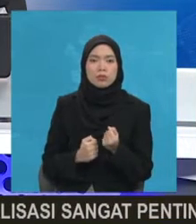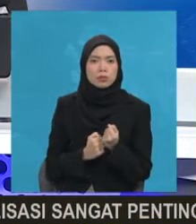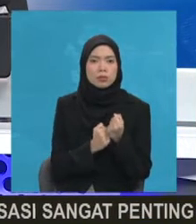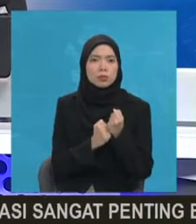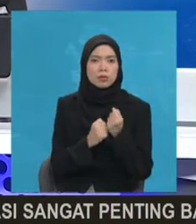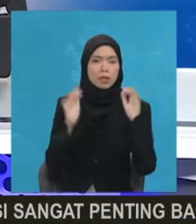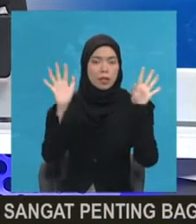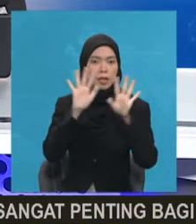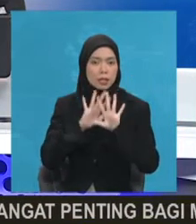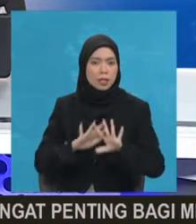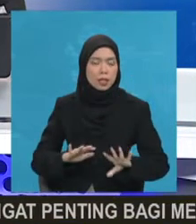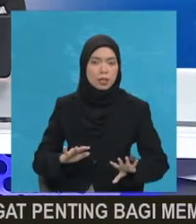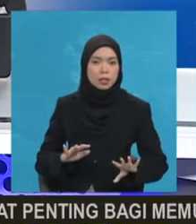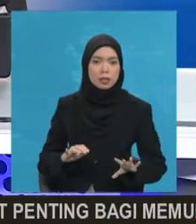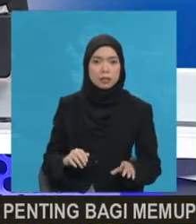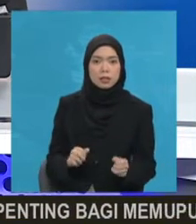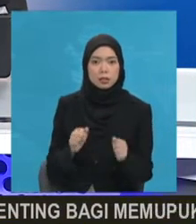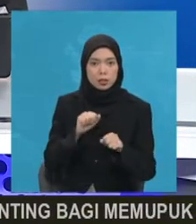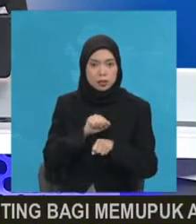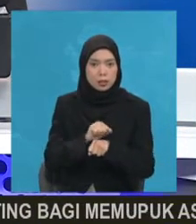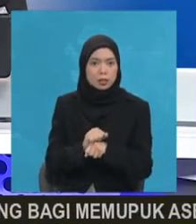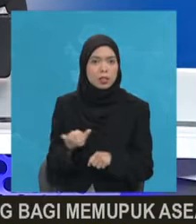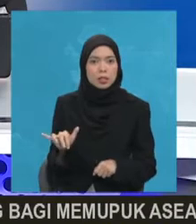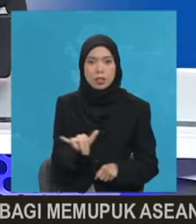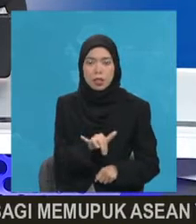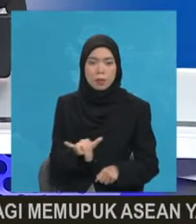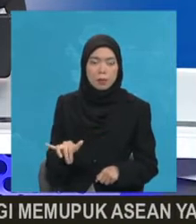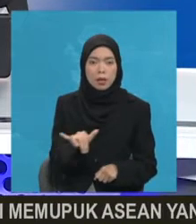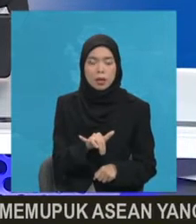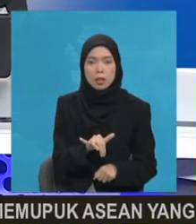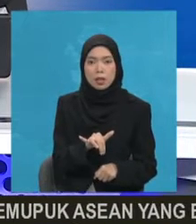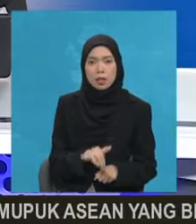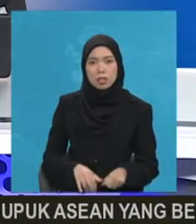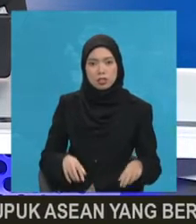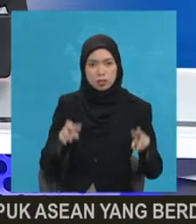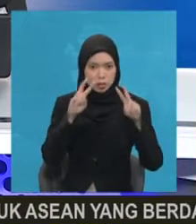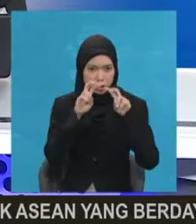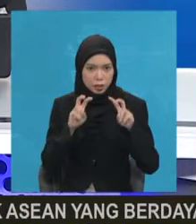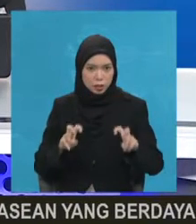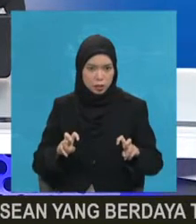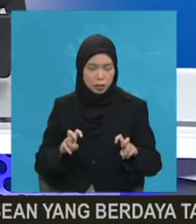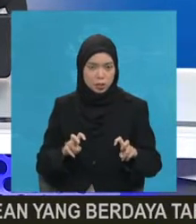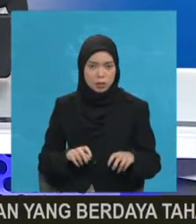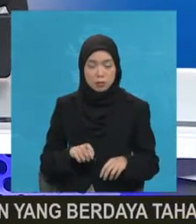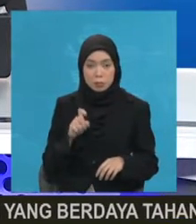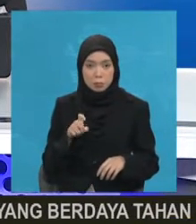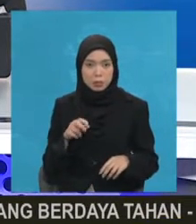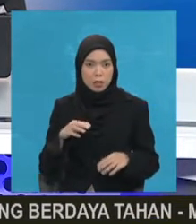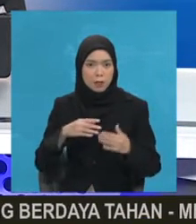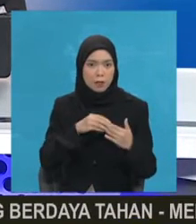ASEAN melalui kerjasama pendidikan dan penyelidikan yang fleksibel inovatif pelbagai disiplin